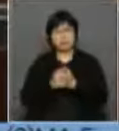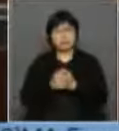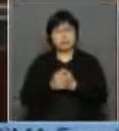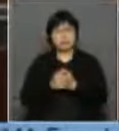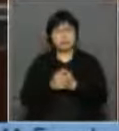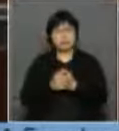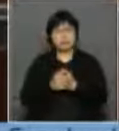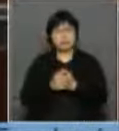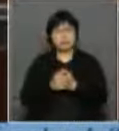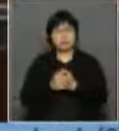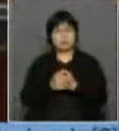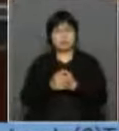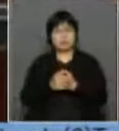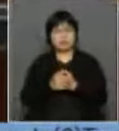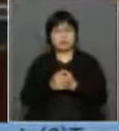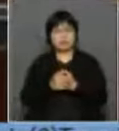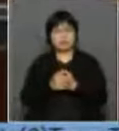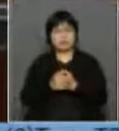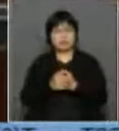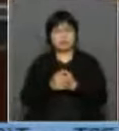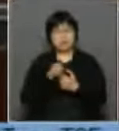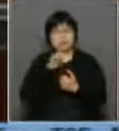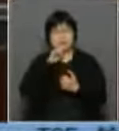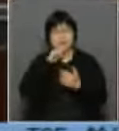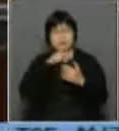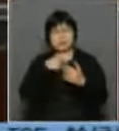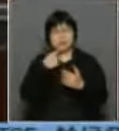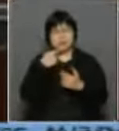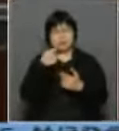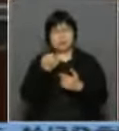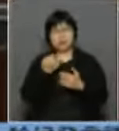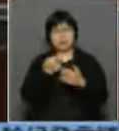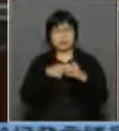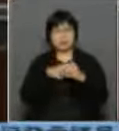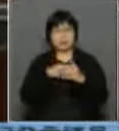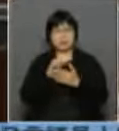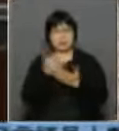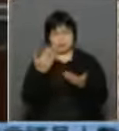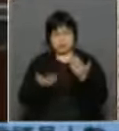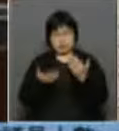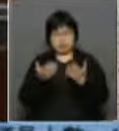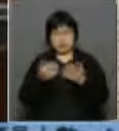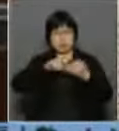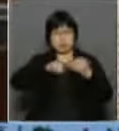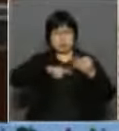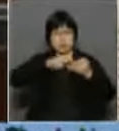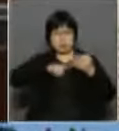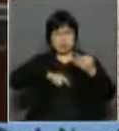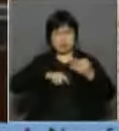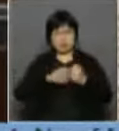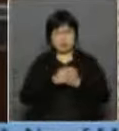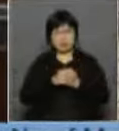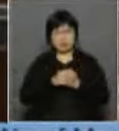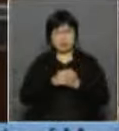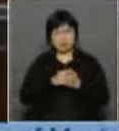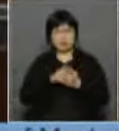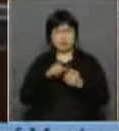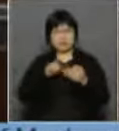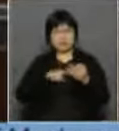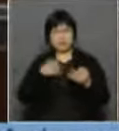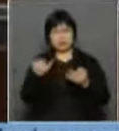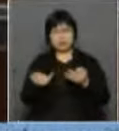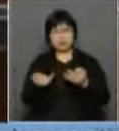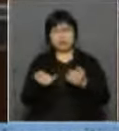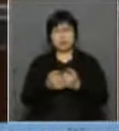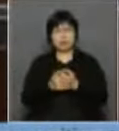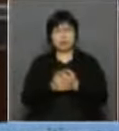出言污言餵語的，甚至個名都衰過人的？